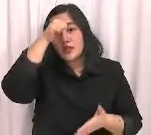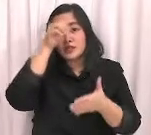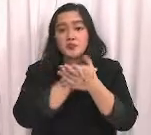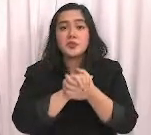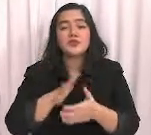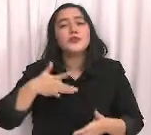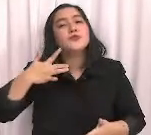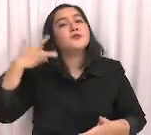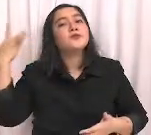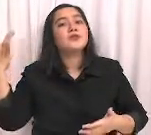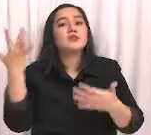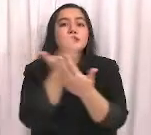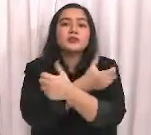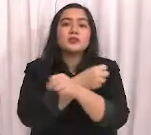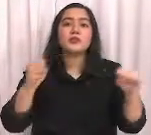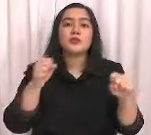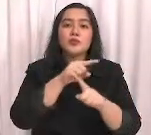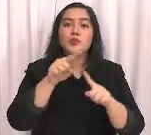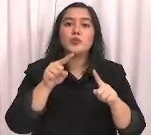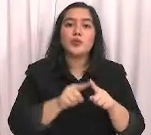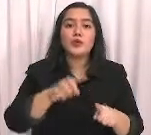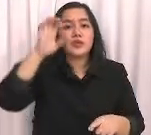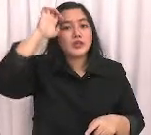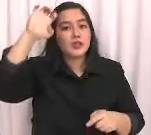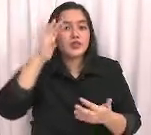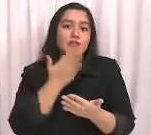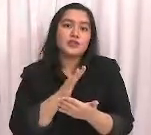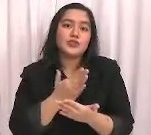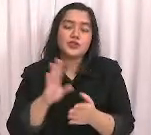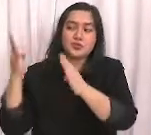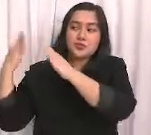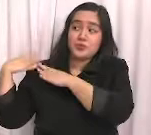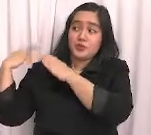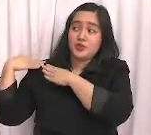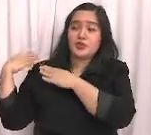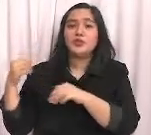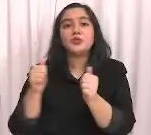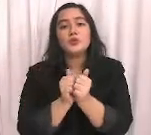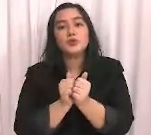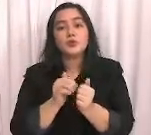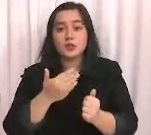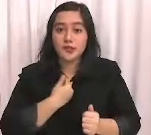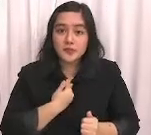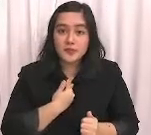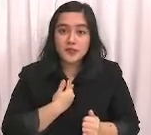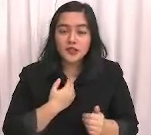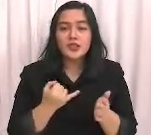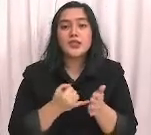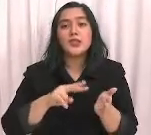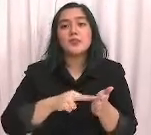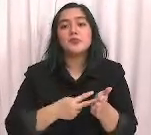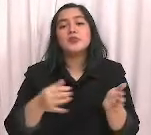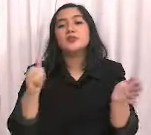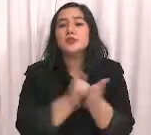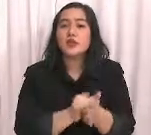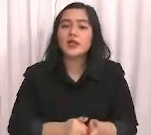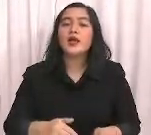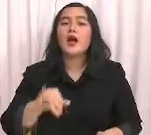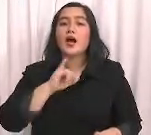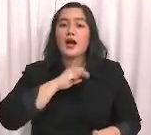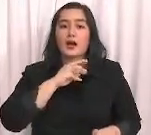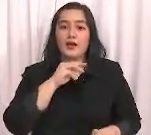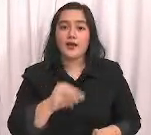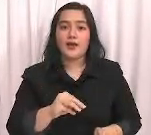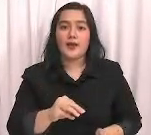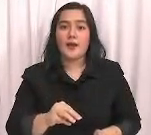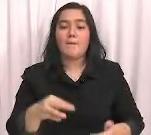yung tipong pag nag-ano siya, para safe siya, safe haven kanya. Mm-hmm. Tapos yung sinasabi niyo po na ano, na